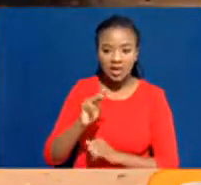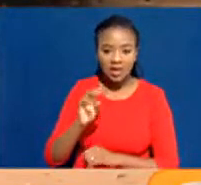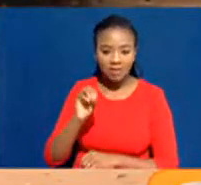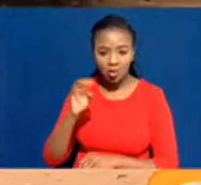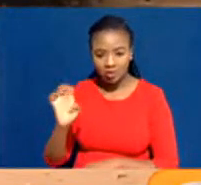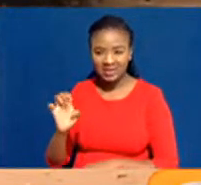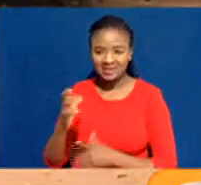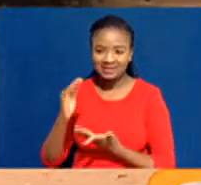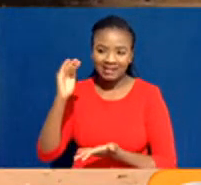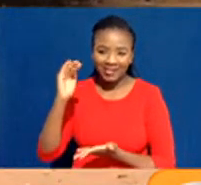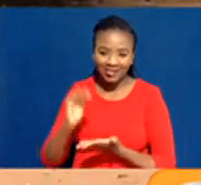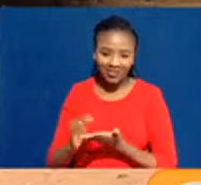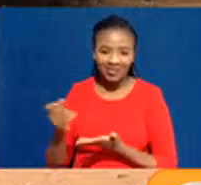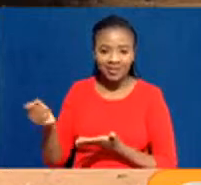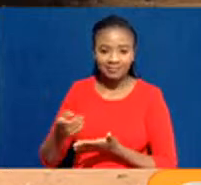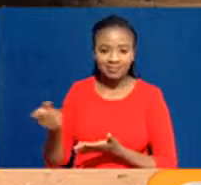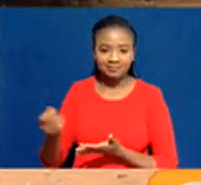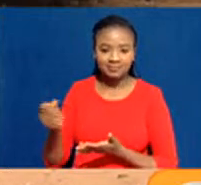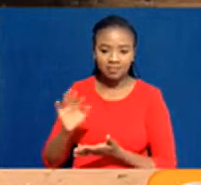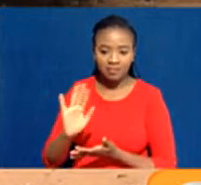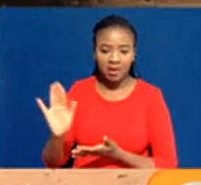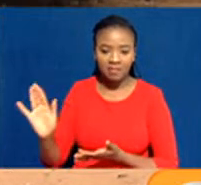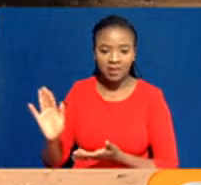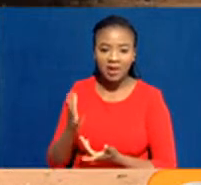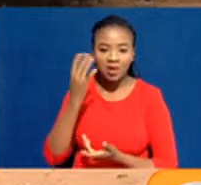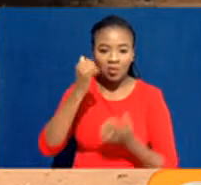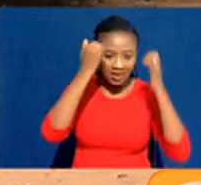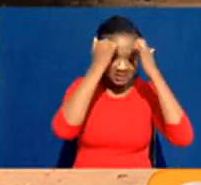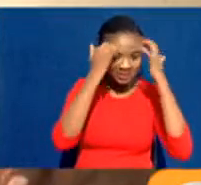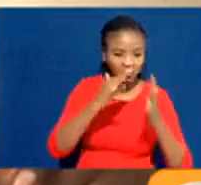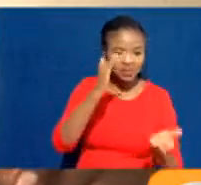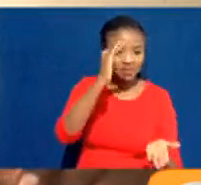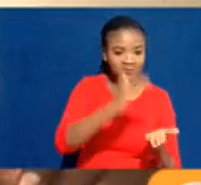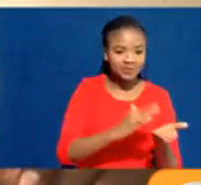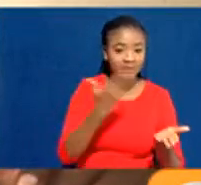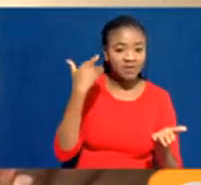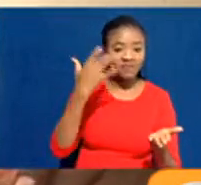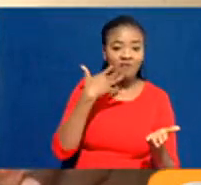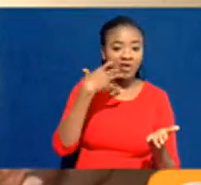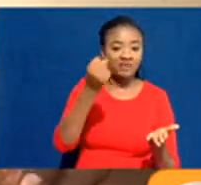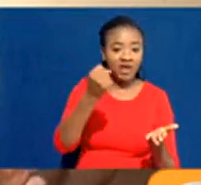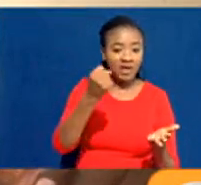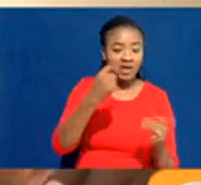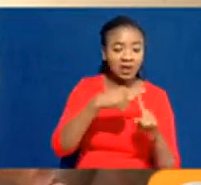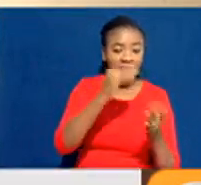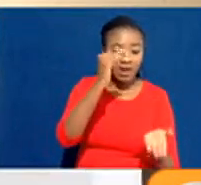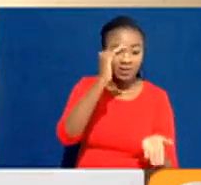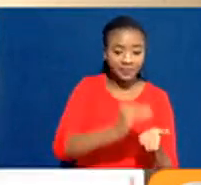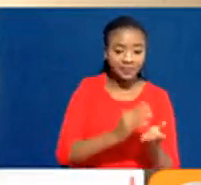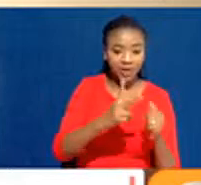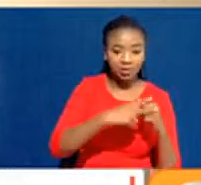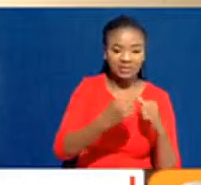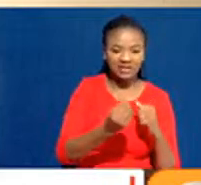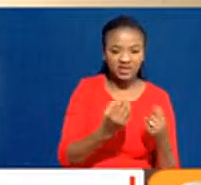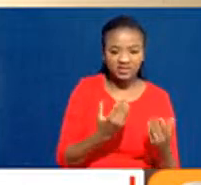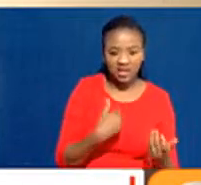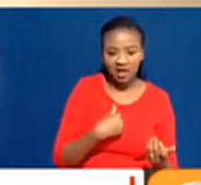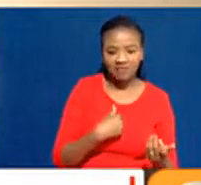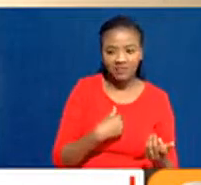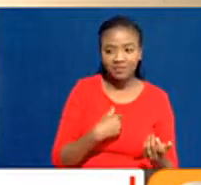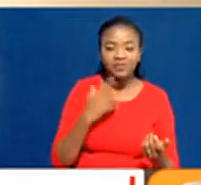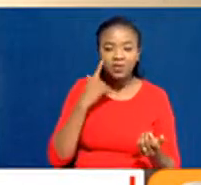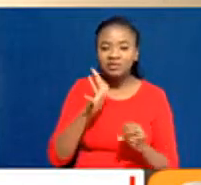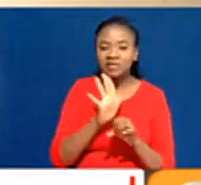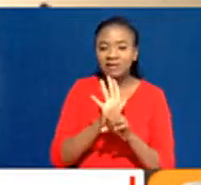kufuatia kupungua kwa idadi ya wanafunzi kutoka 500 hadi 70. In fact, all the colleges in Kenya don't have many